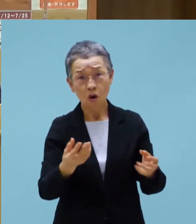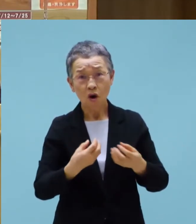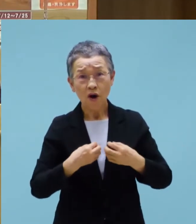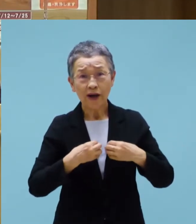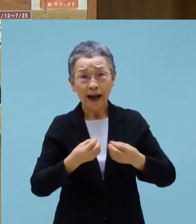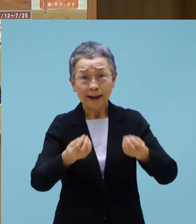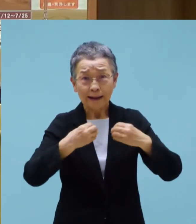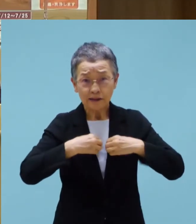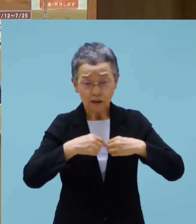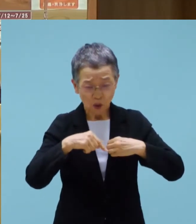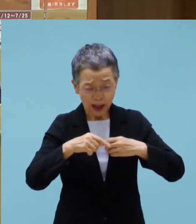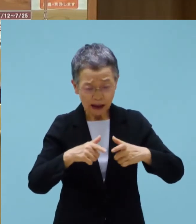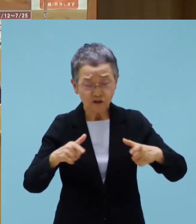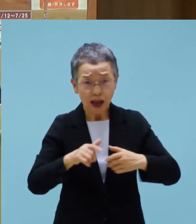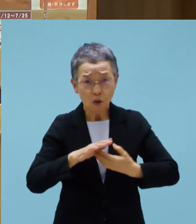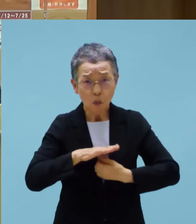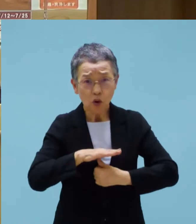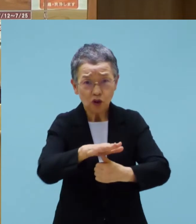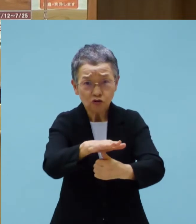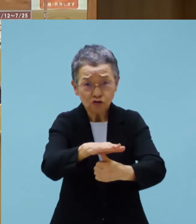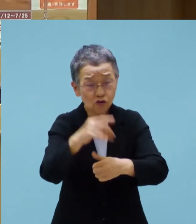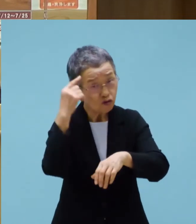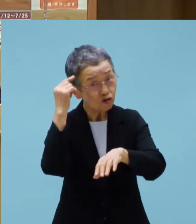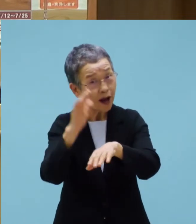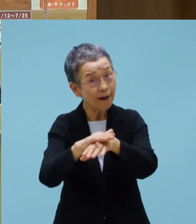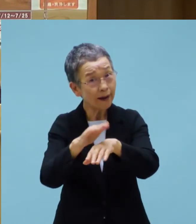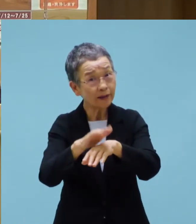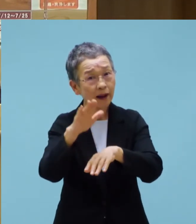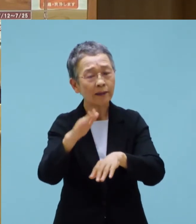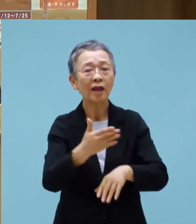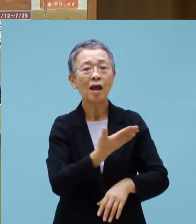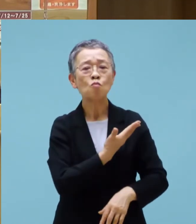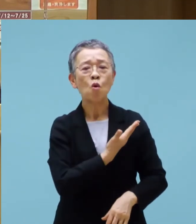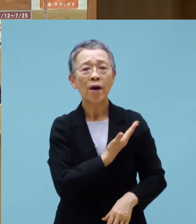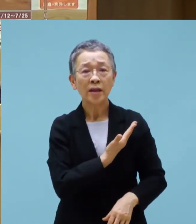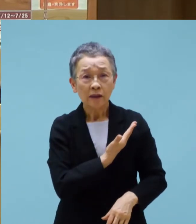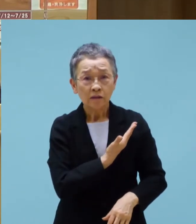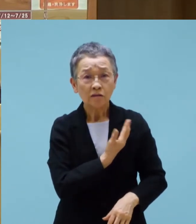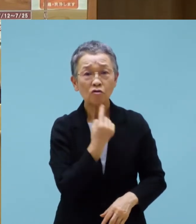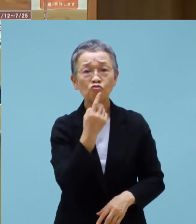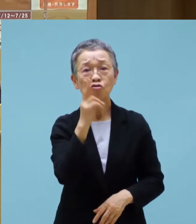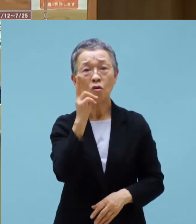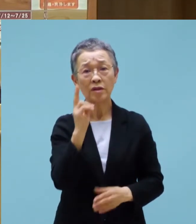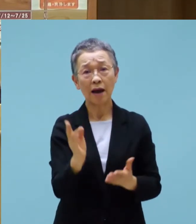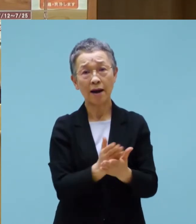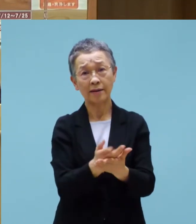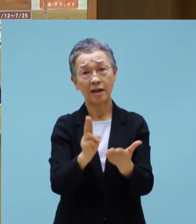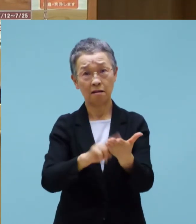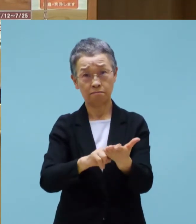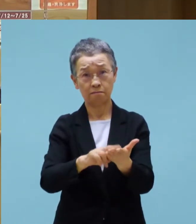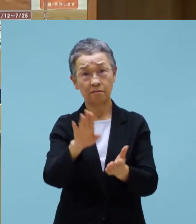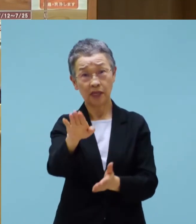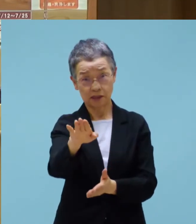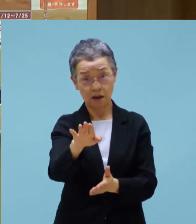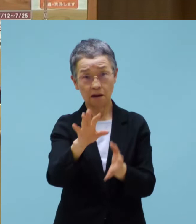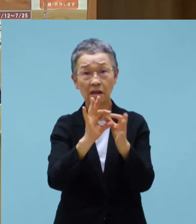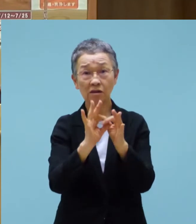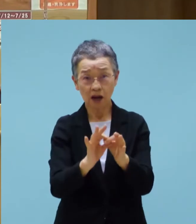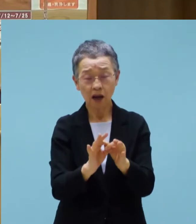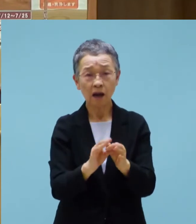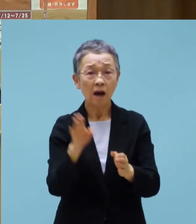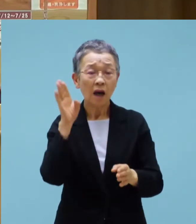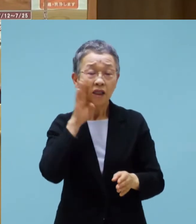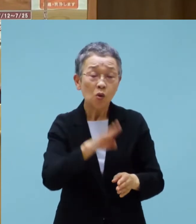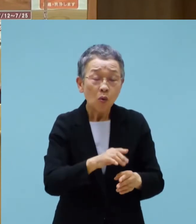する観点からこれはやむを得ないという判断です。ですのでそういった機動的な対応というの